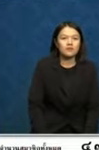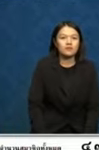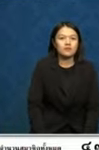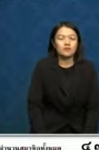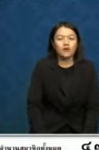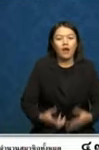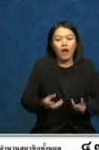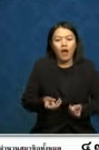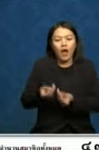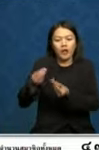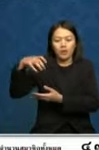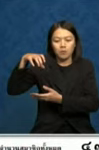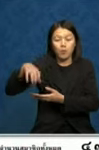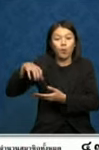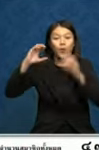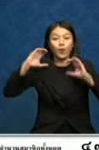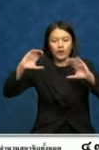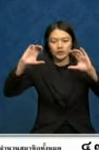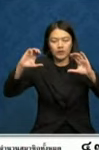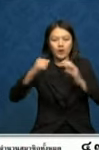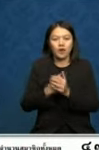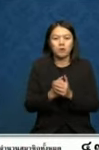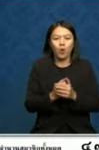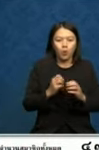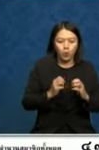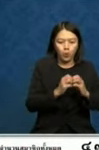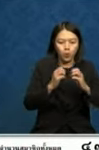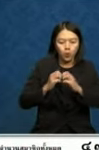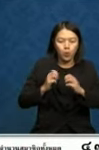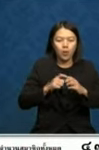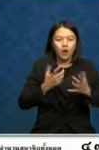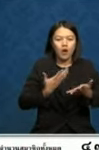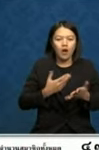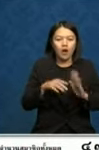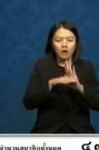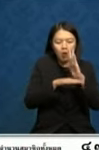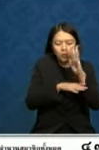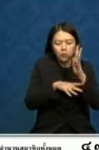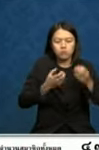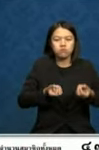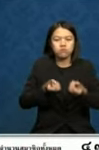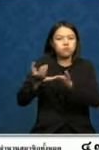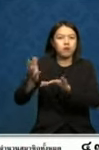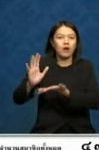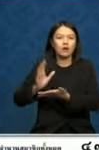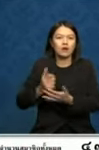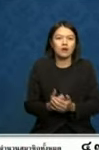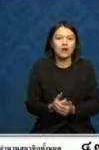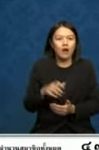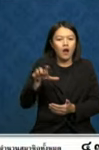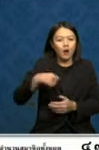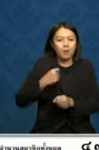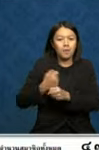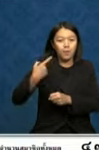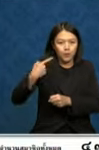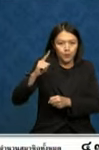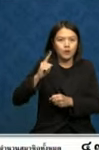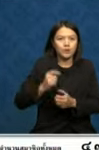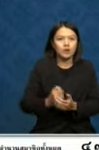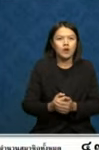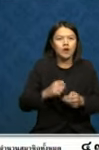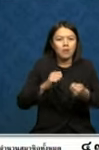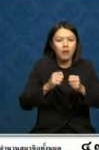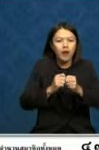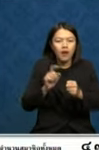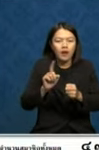ช้อ้างข้อยุ่งยากในทางการจัดการทำให้ไม่ส่งคืนแต่กองทัพก็ถือครองใช้ประโยชน์ตลอดนะครับปัญหาการได้ม